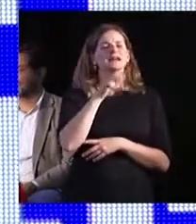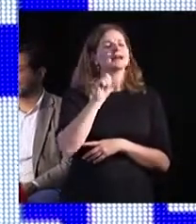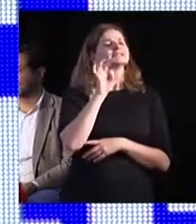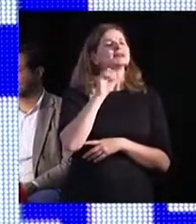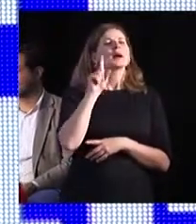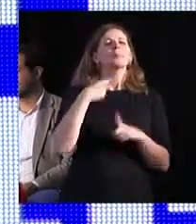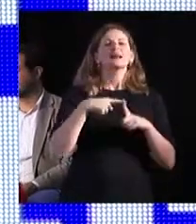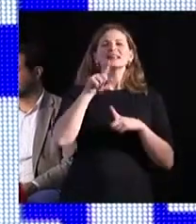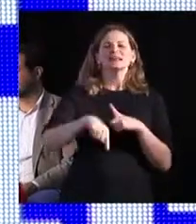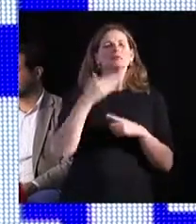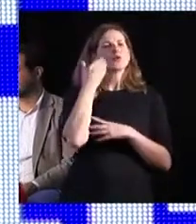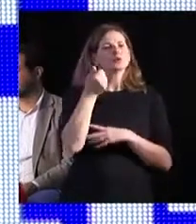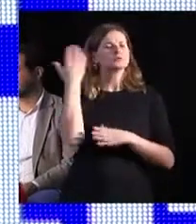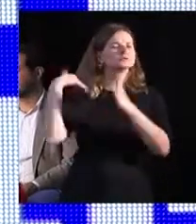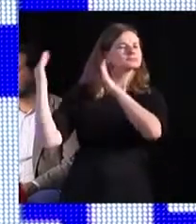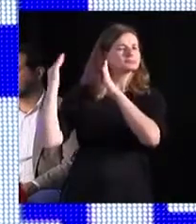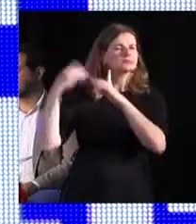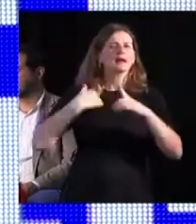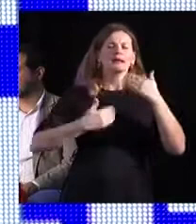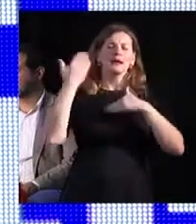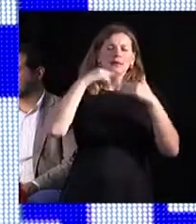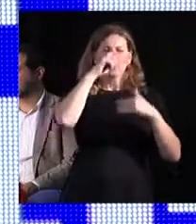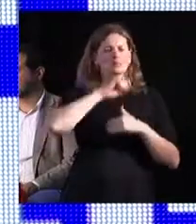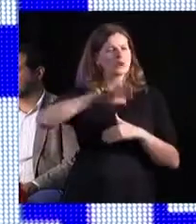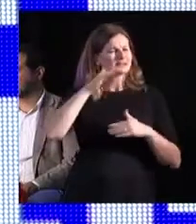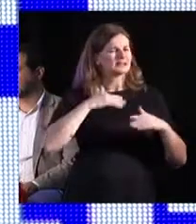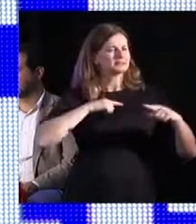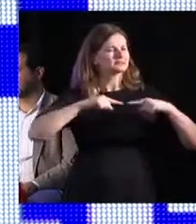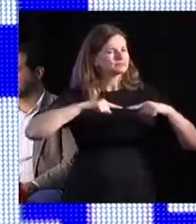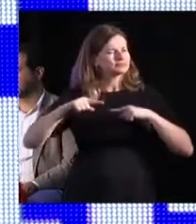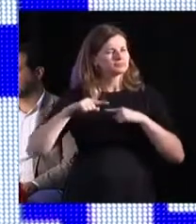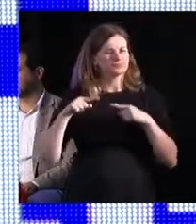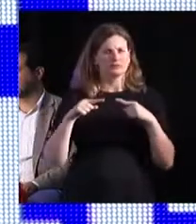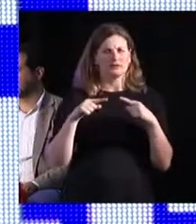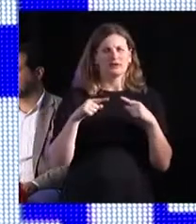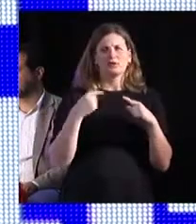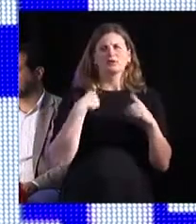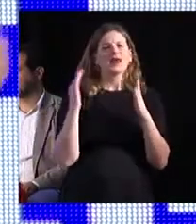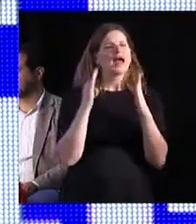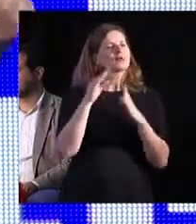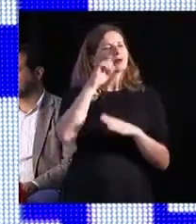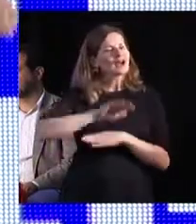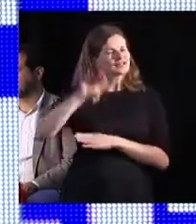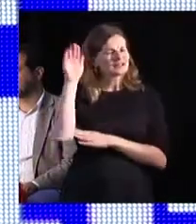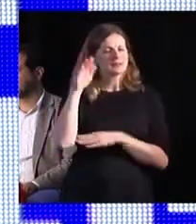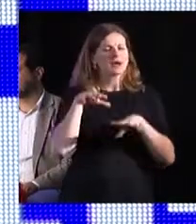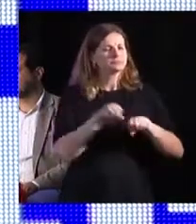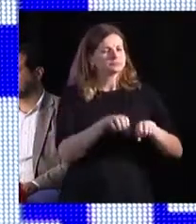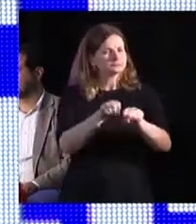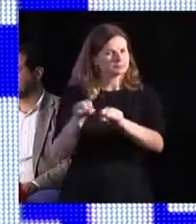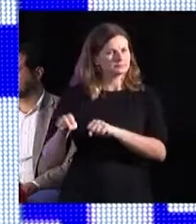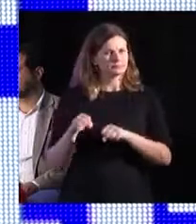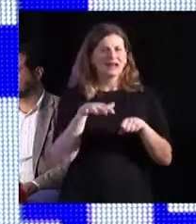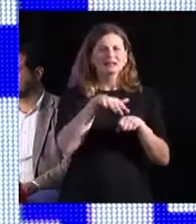orgullosos de tota aquella generació que es va organitzar en la llarga nit del feixisme i va conquistar espais com aquest en el que